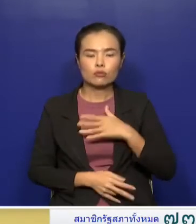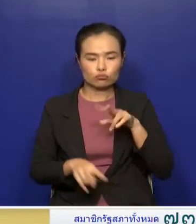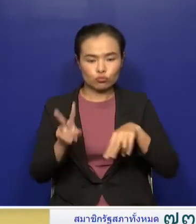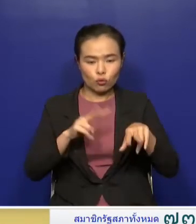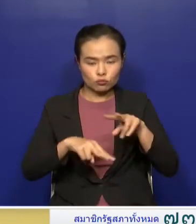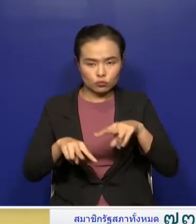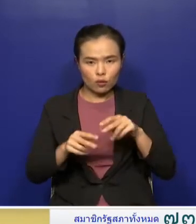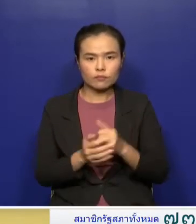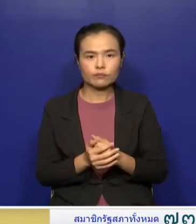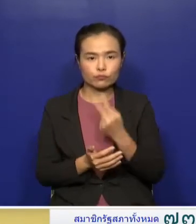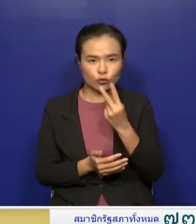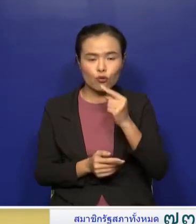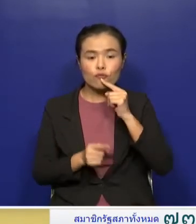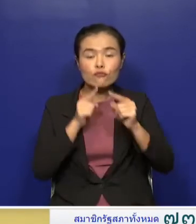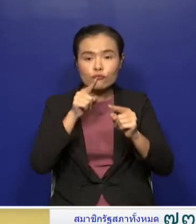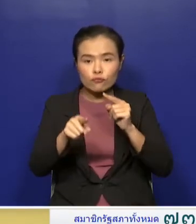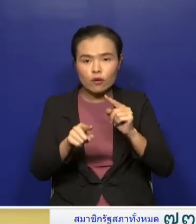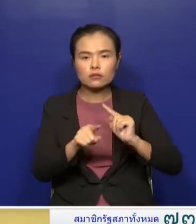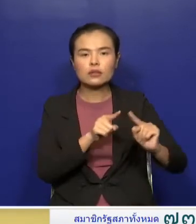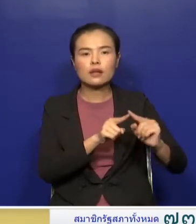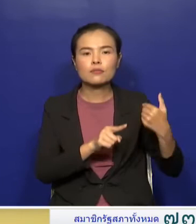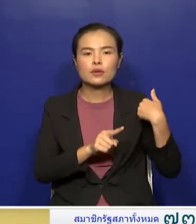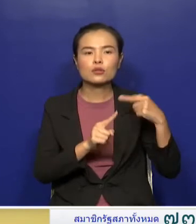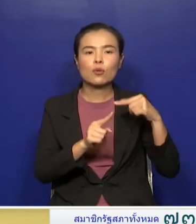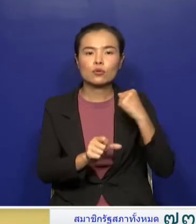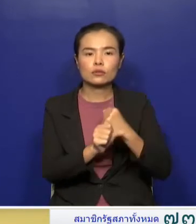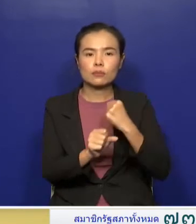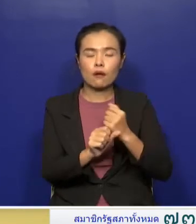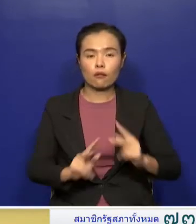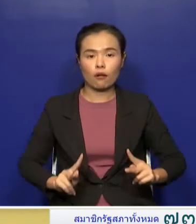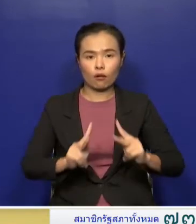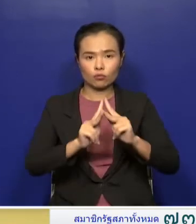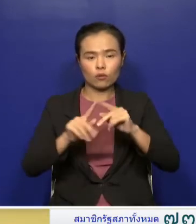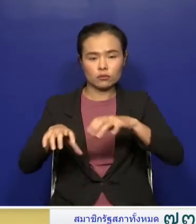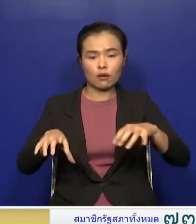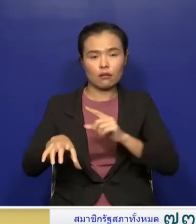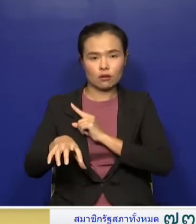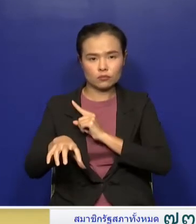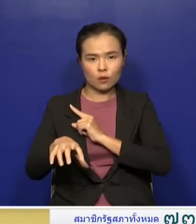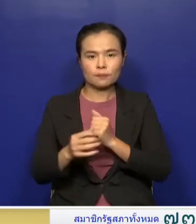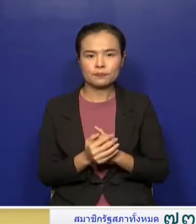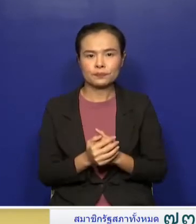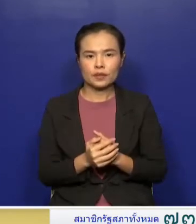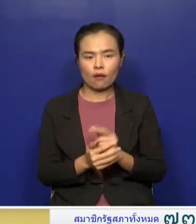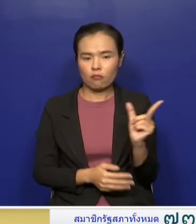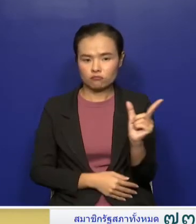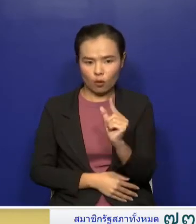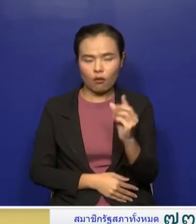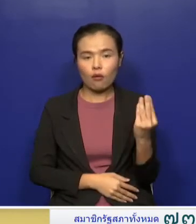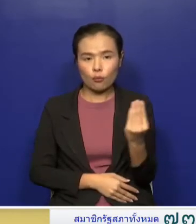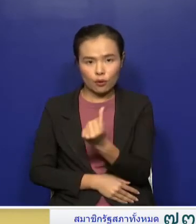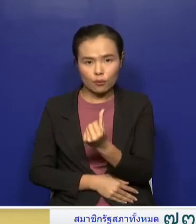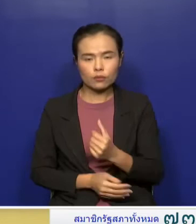อบดูข่รเรยนันี้และการทำงานของ กระส่วงทเกี่ยวข้องก็คงตมควกระช็บะโรธเร็ว